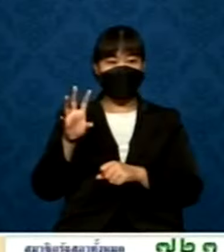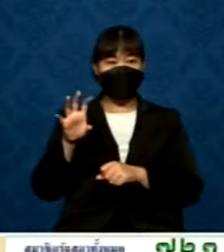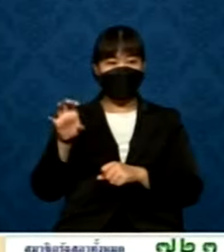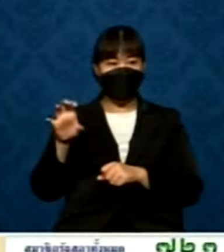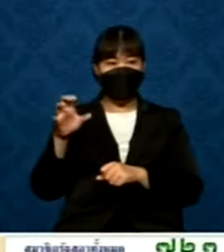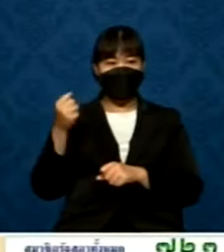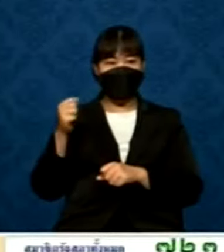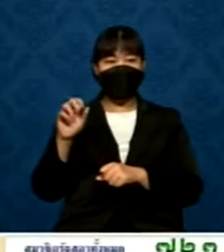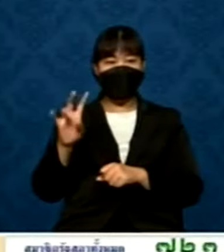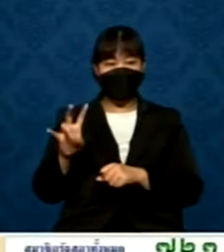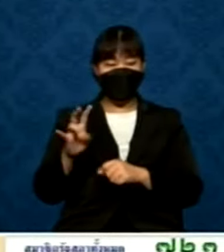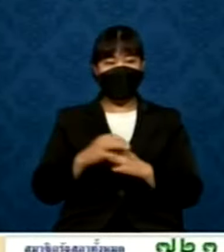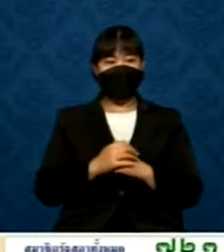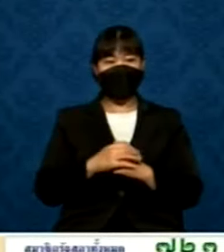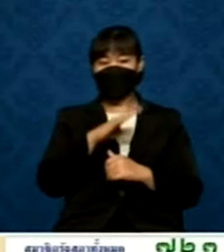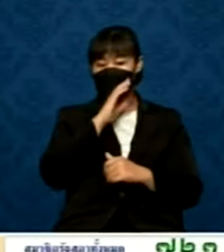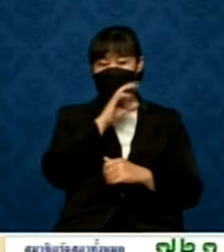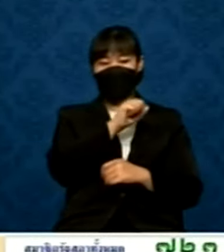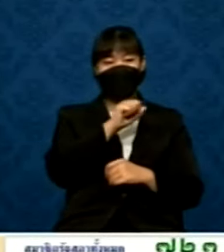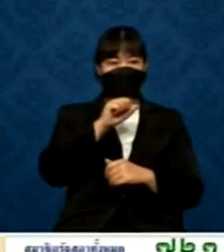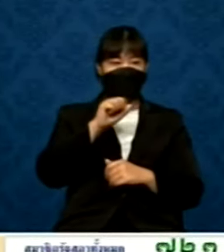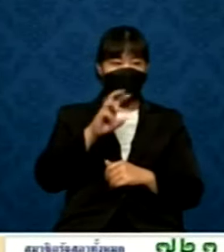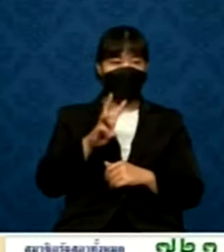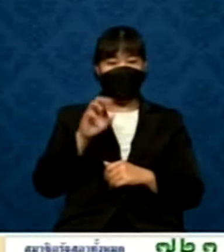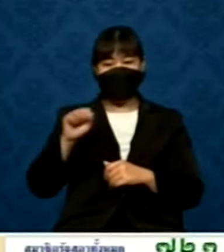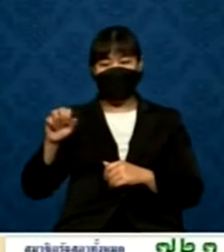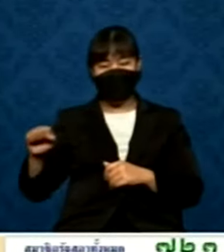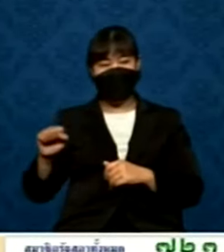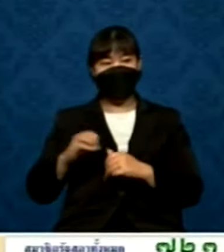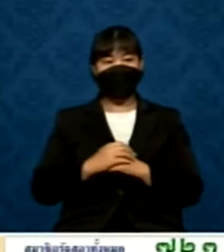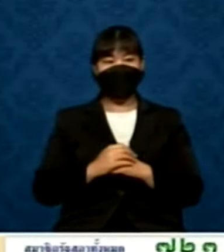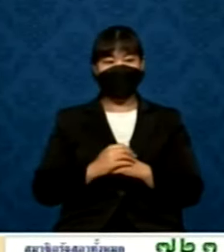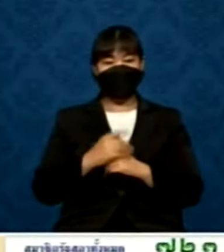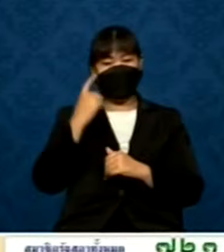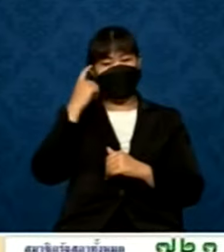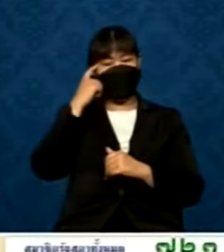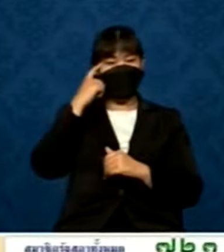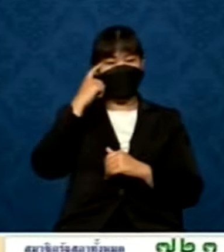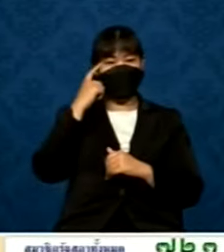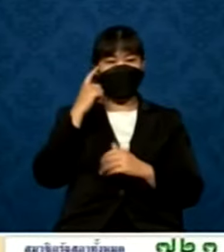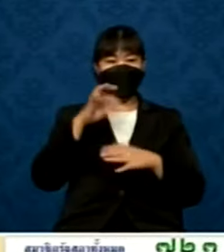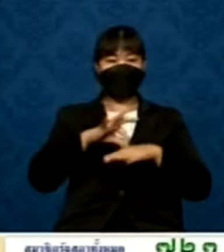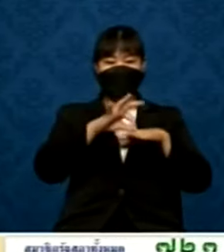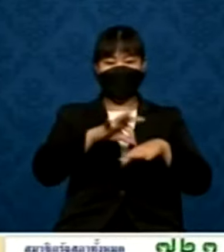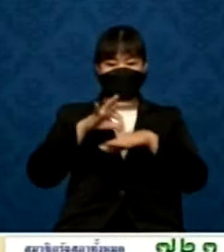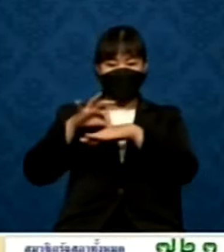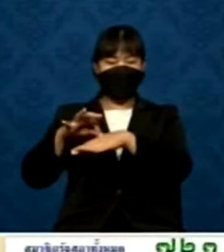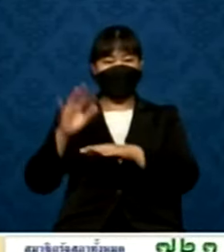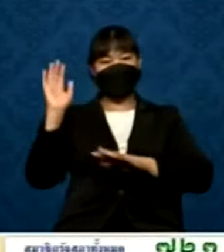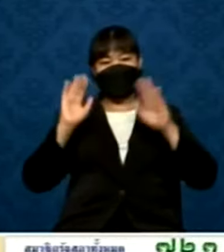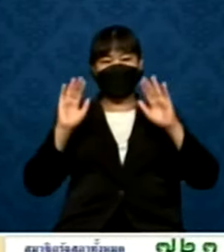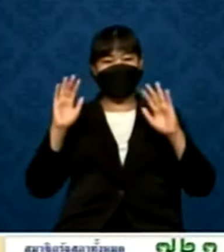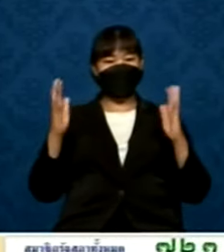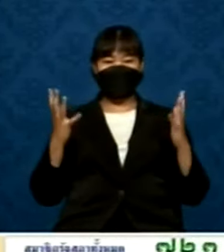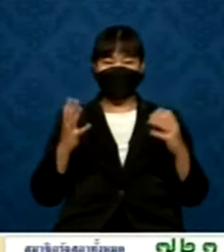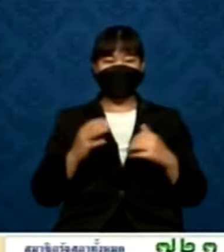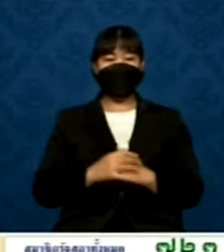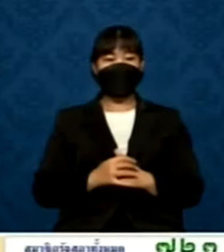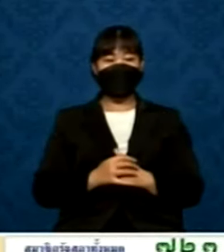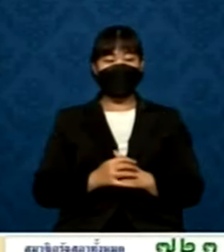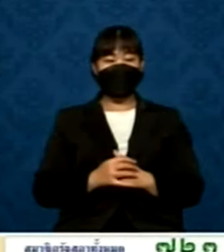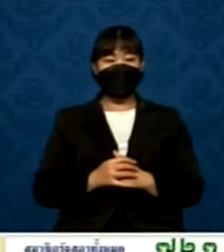และวุฒิสภามาจากการแต่งตั้งแสดงว่าไม่เป็นประชาธิปไตยประเด็นถัดมาครับที่ท่านชินวรเพื่อนสมาชิกผู้ทรงเกียรติ